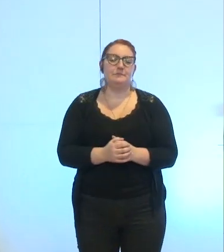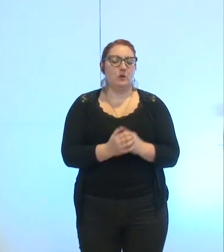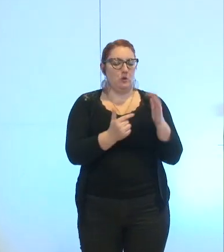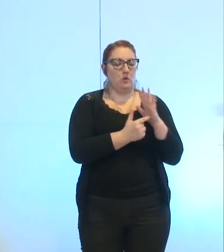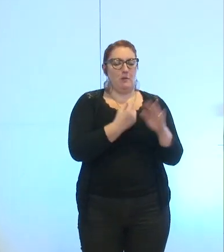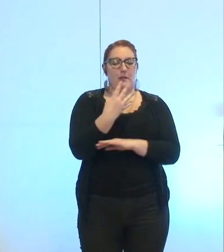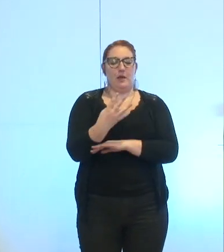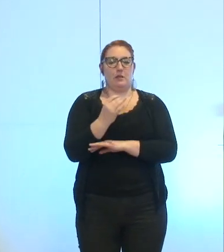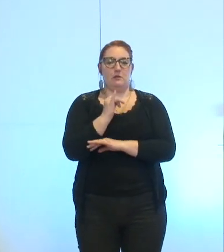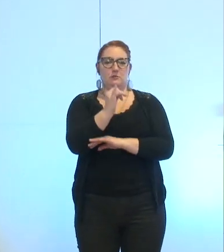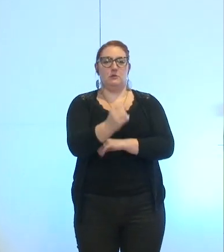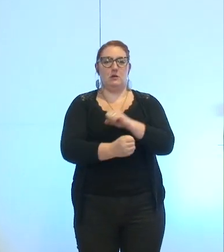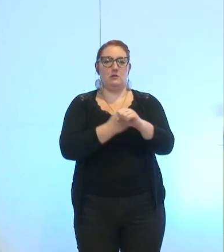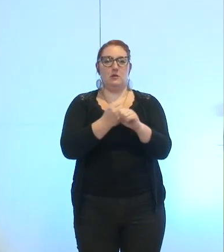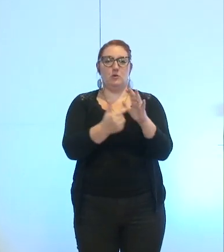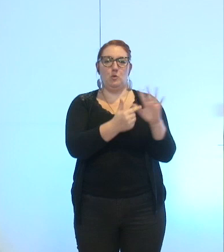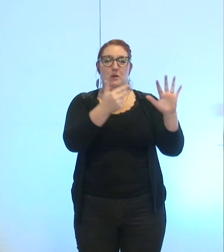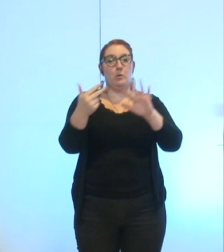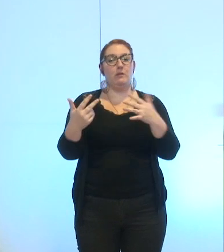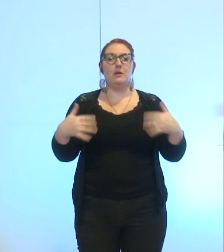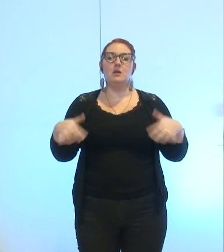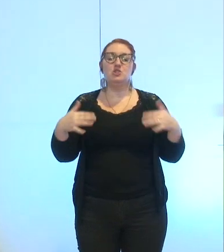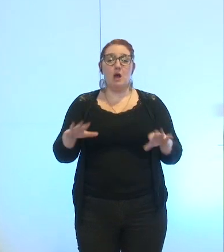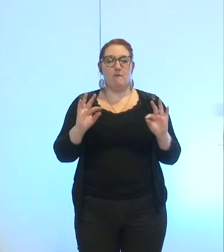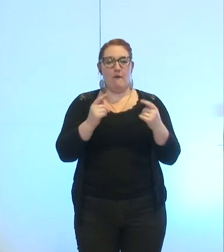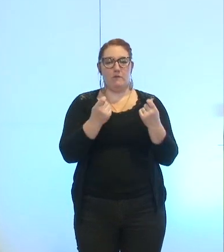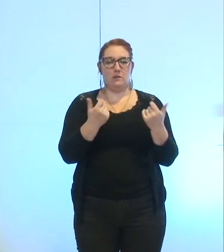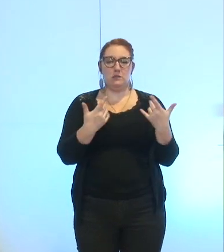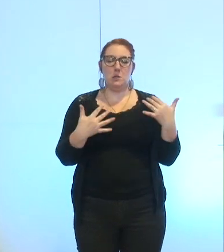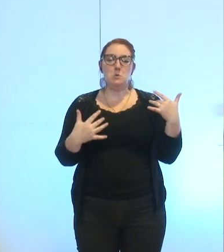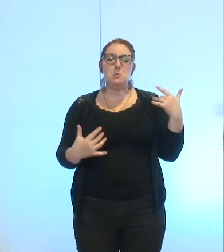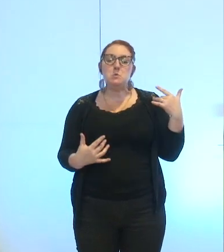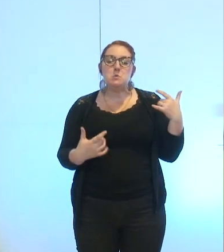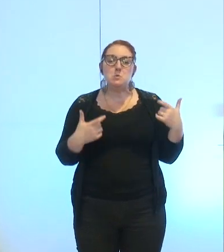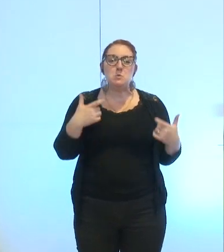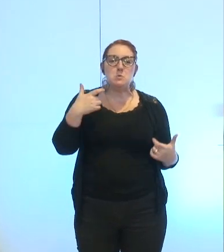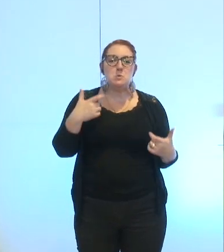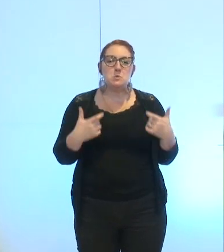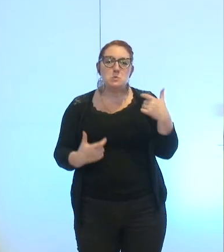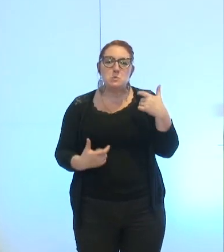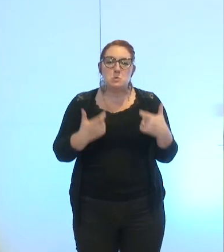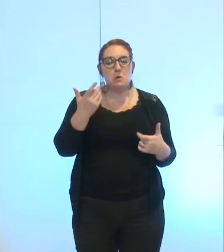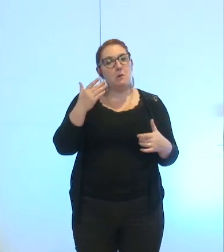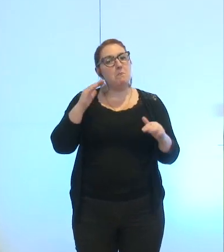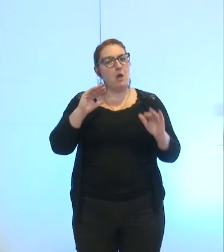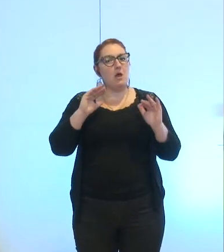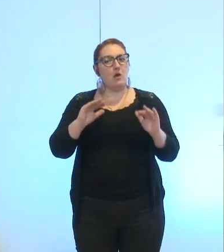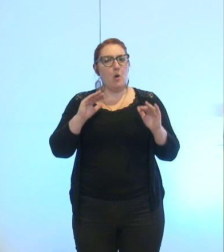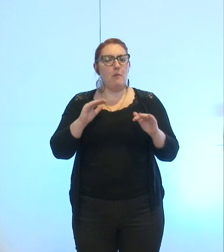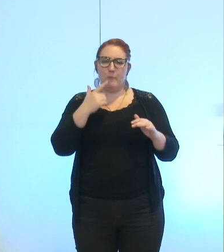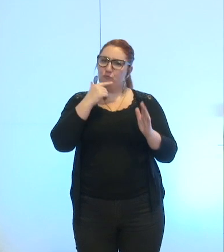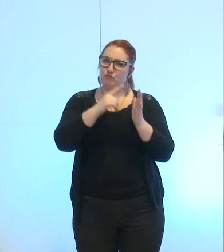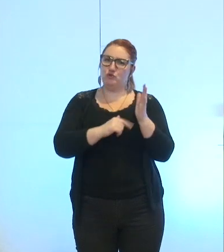à 2008 était déjà tendu financièrement mais avec une bonne dynamique des bases